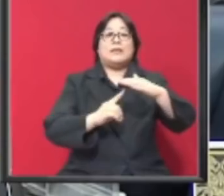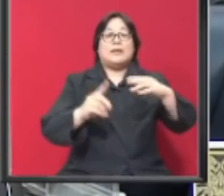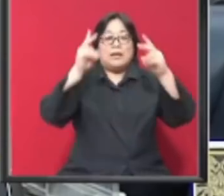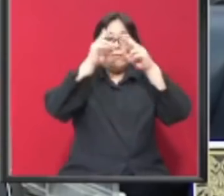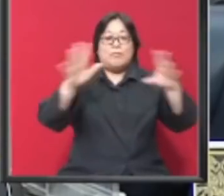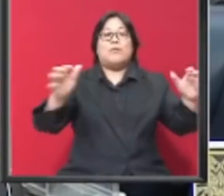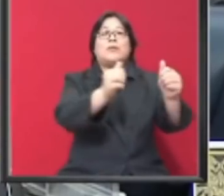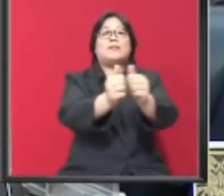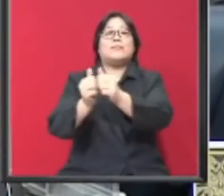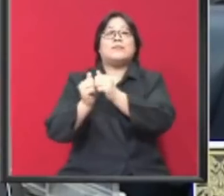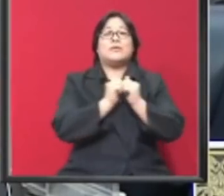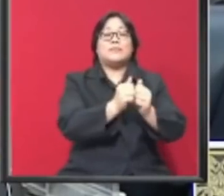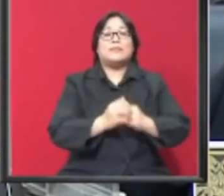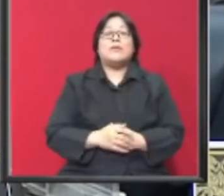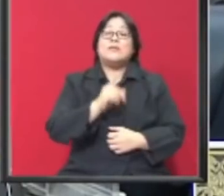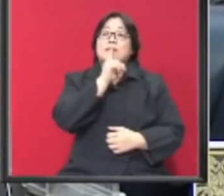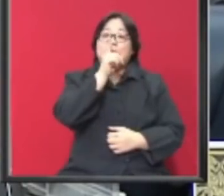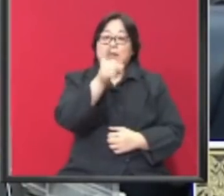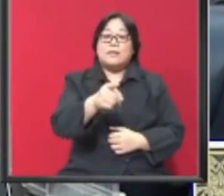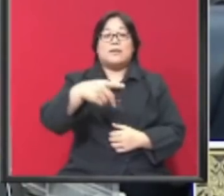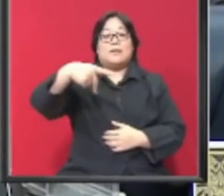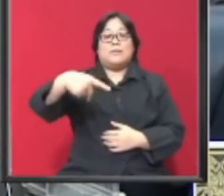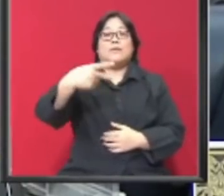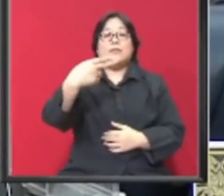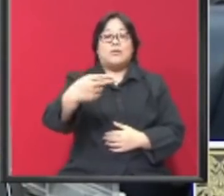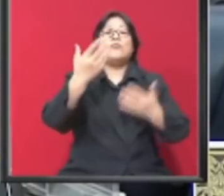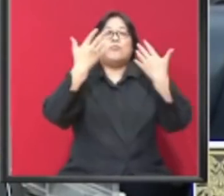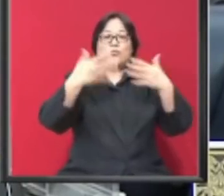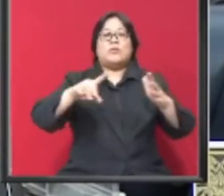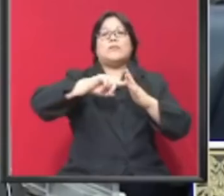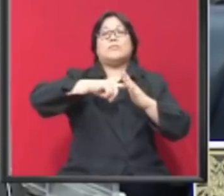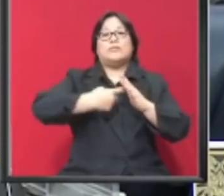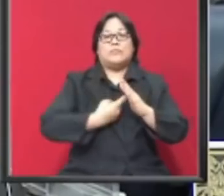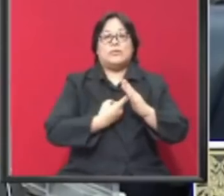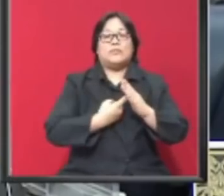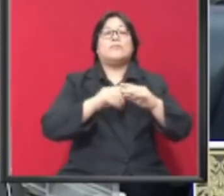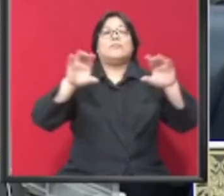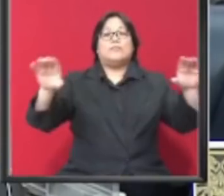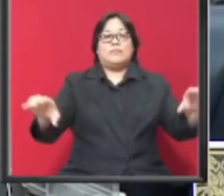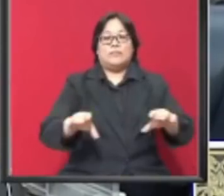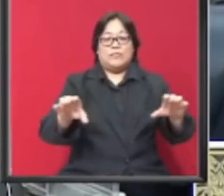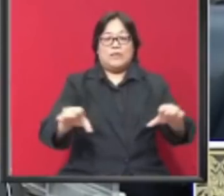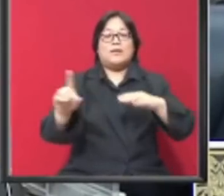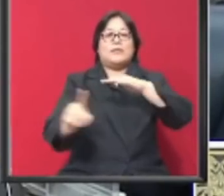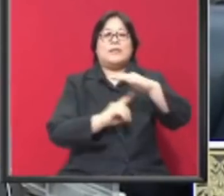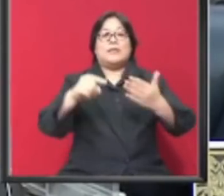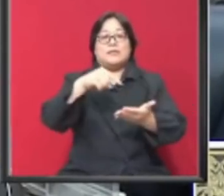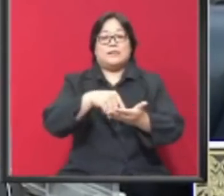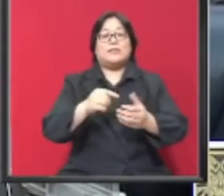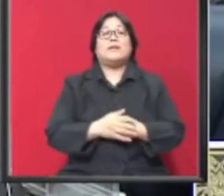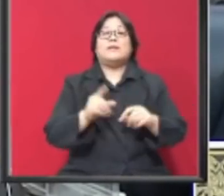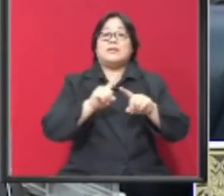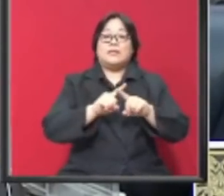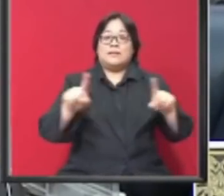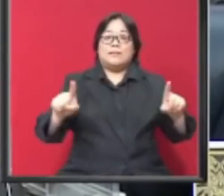kemakmuran bersama sebenarnya pakatan harapan sudah bermula melaksanakan darah dasar ini